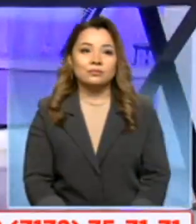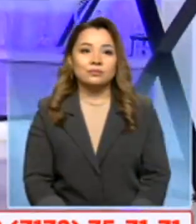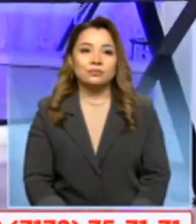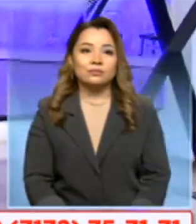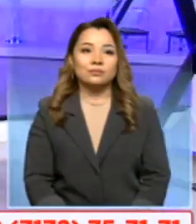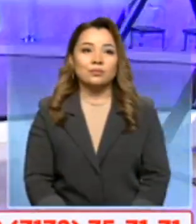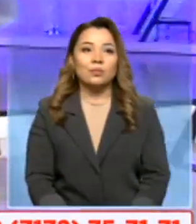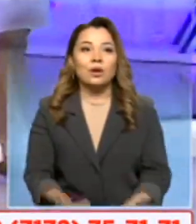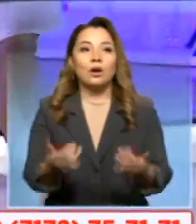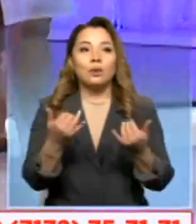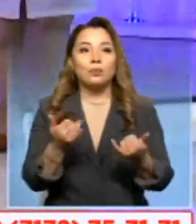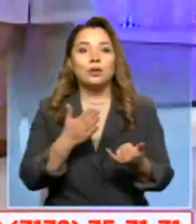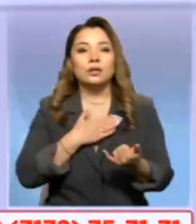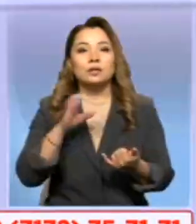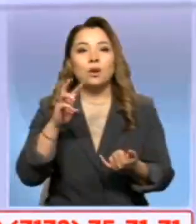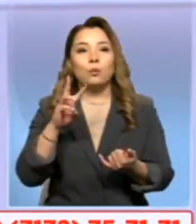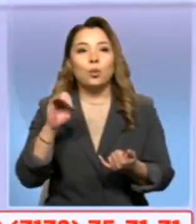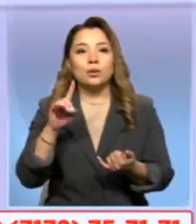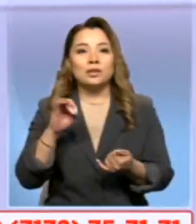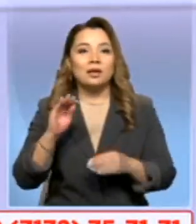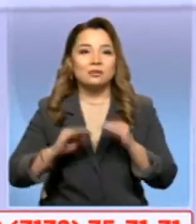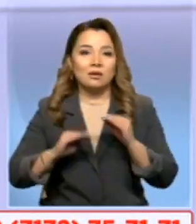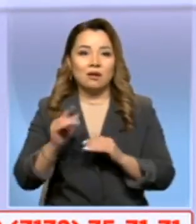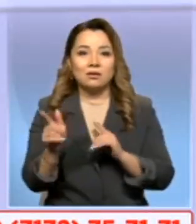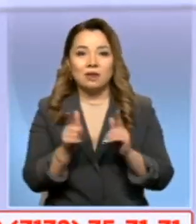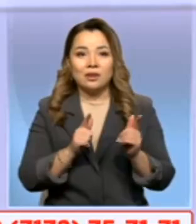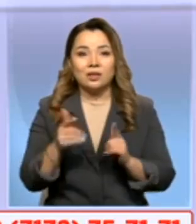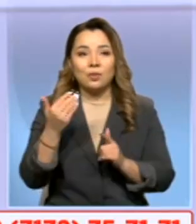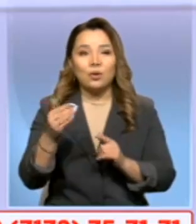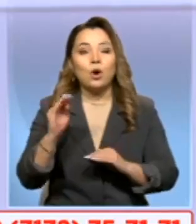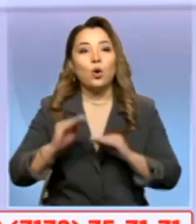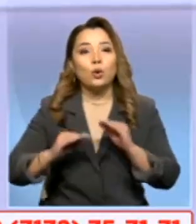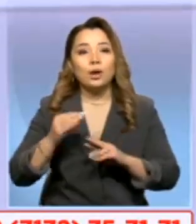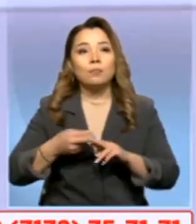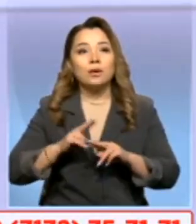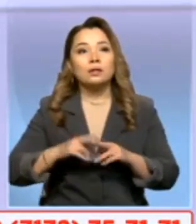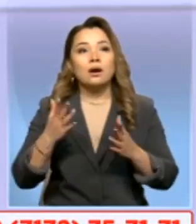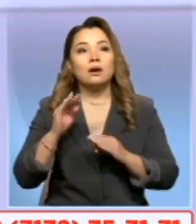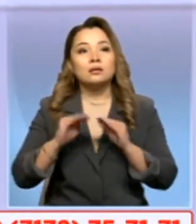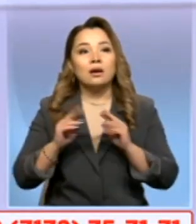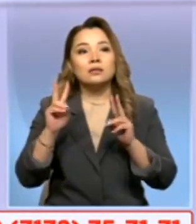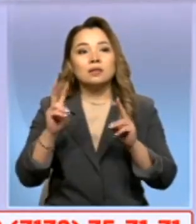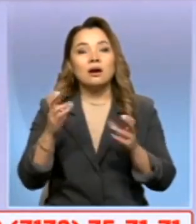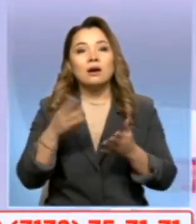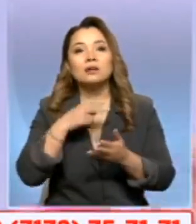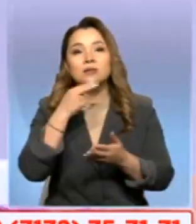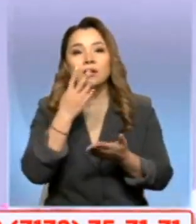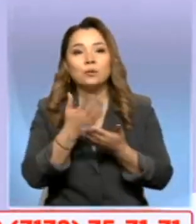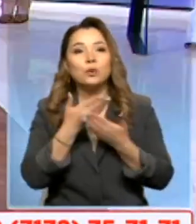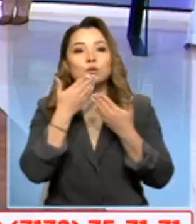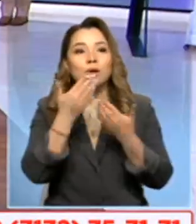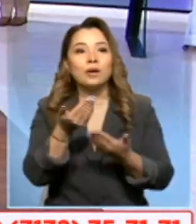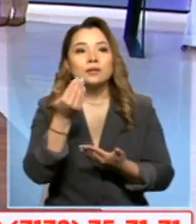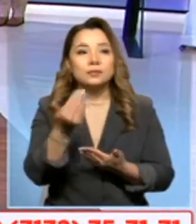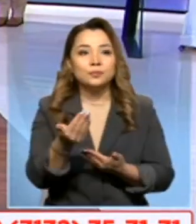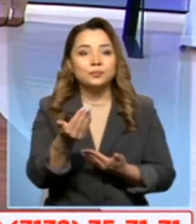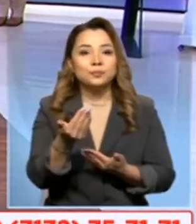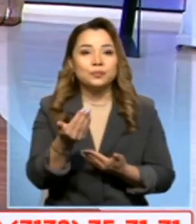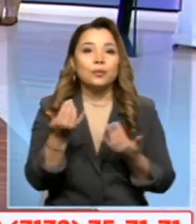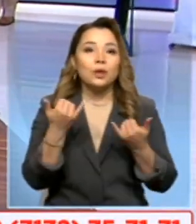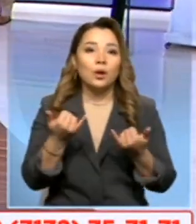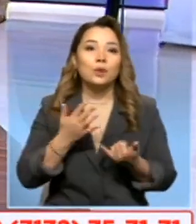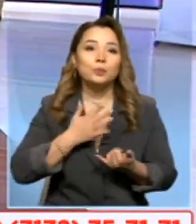Арай ханым бізге бүгін смузи дайындамақшы. Оның құрамына қандай ингредиенттер кіретінін сізден сұрап алайық, иә?